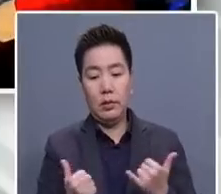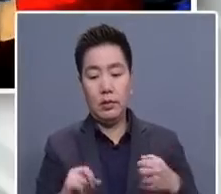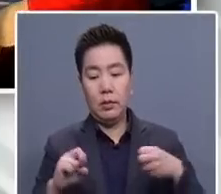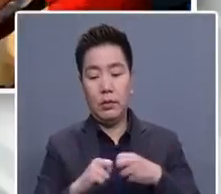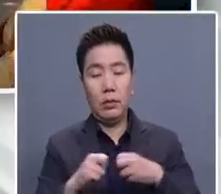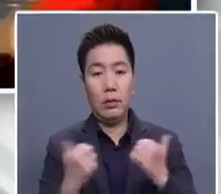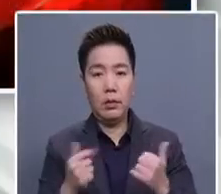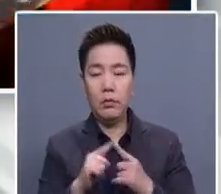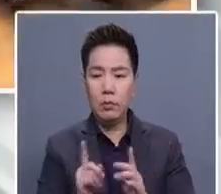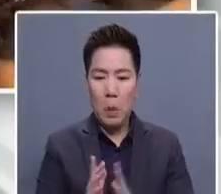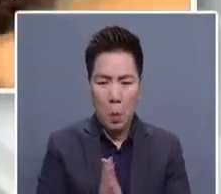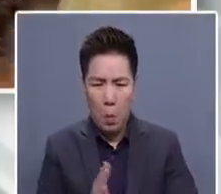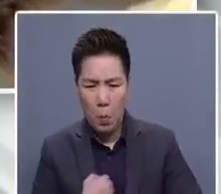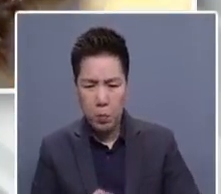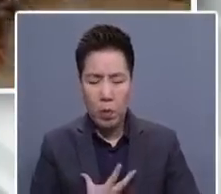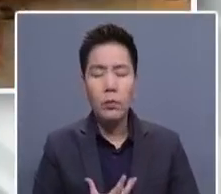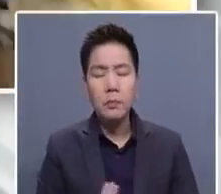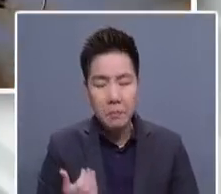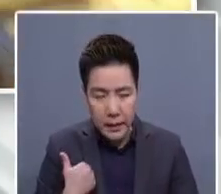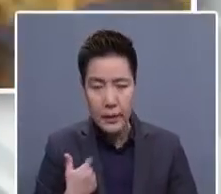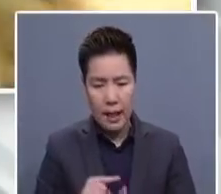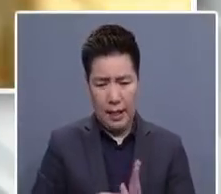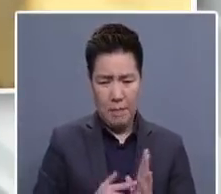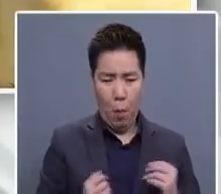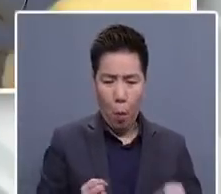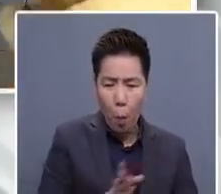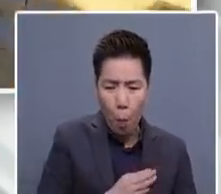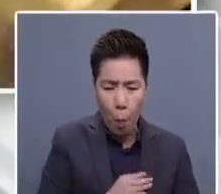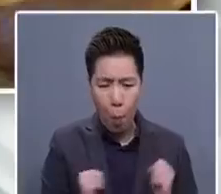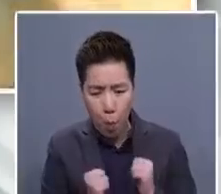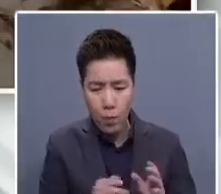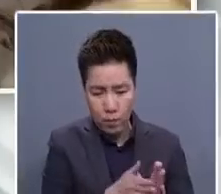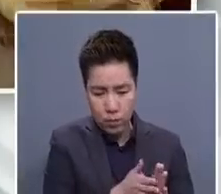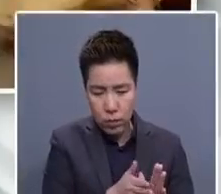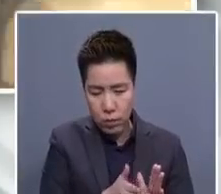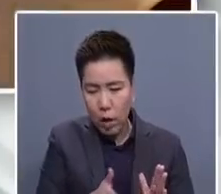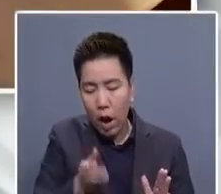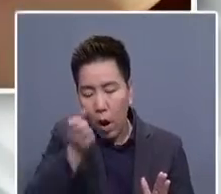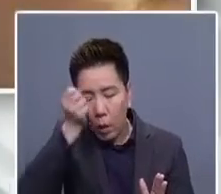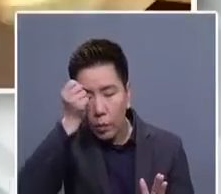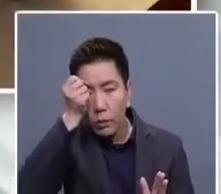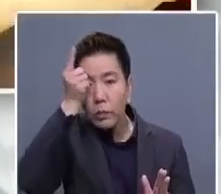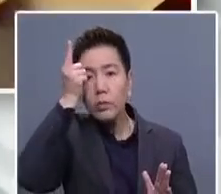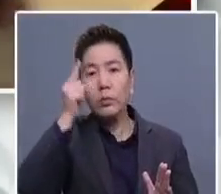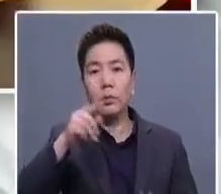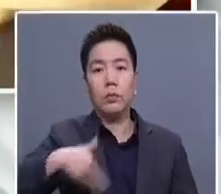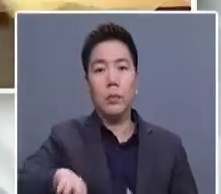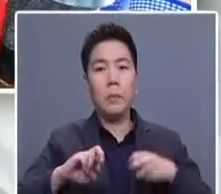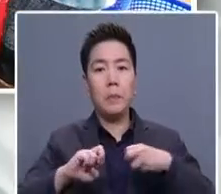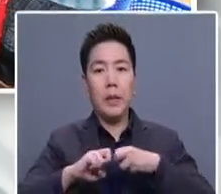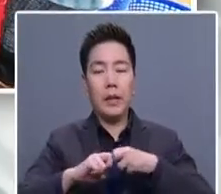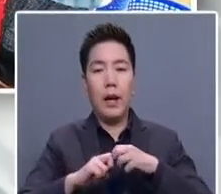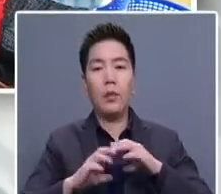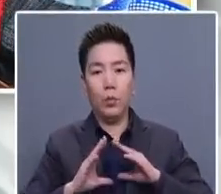เรื่องความตื่นตระหนกเนี่ยอาจจะมีอยู่บ้างในระยะแรกเนี่ยแต ่ เมื่อเข้าใจพร้อมกันเนี่ยเข้าใจร่วมกันเนี่ยก็จะคลายกังวลไป